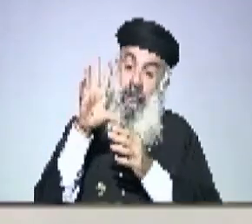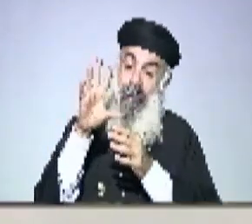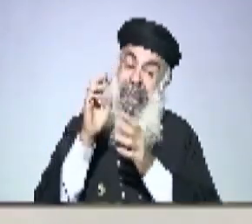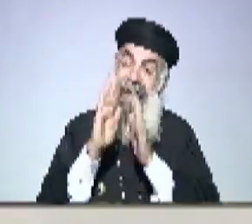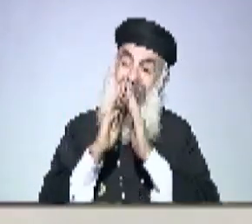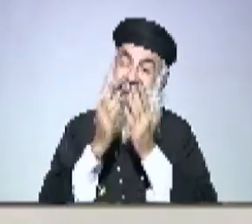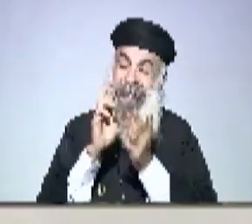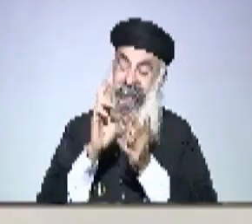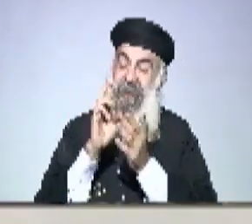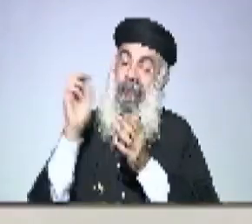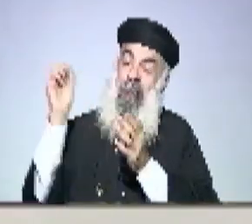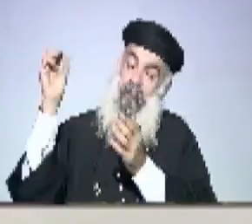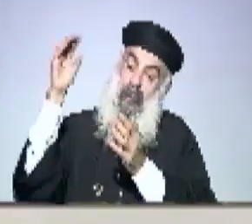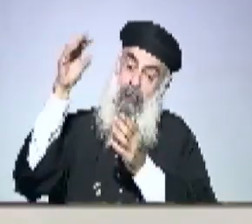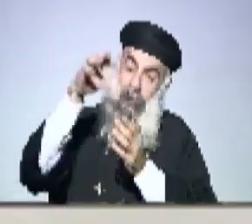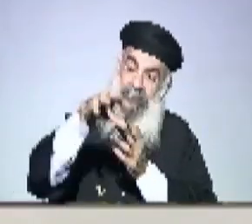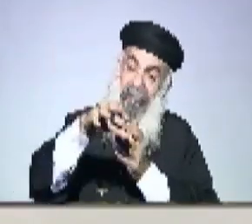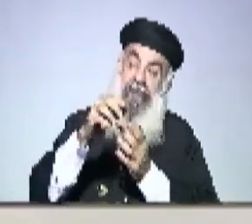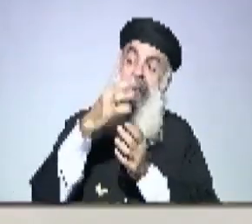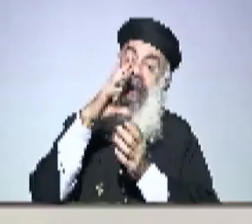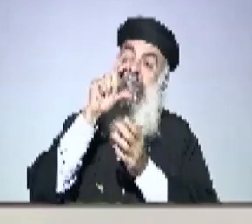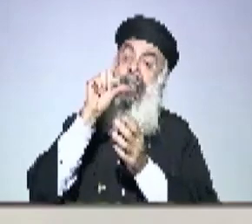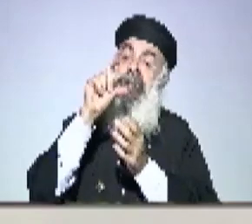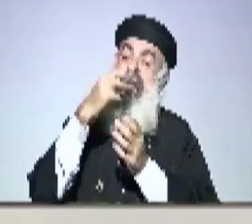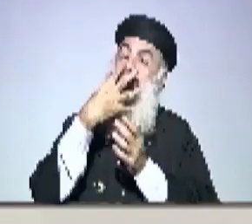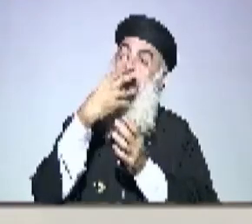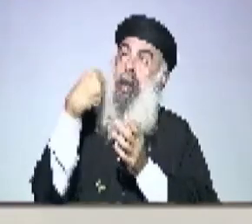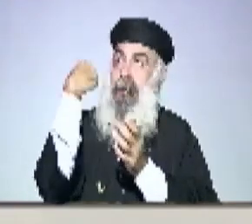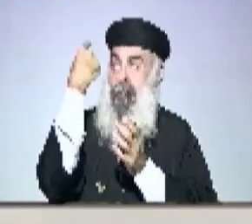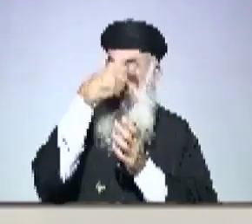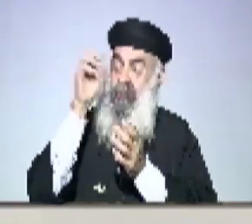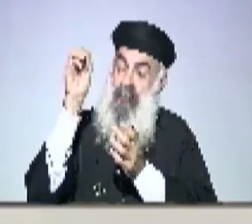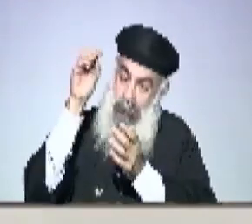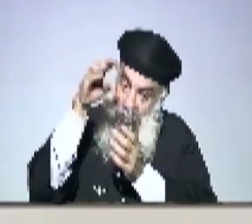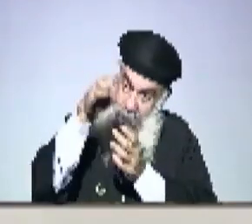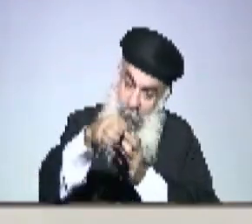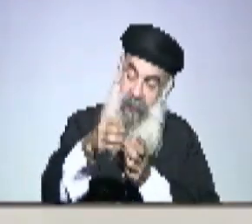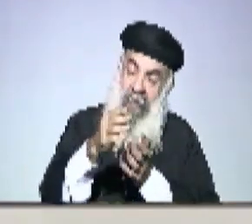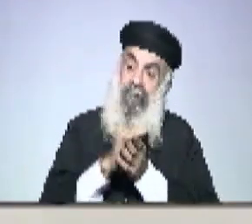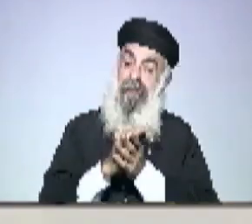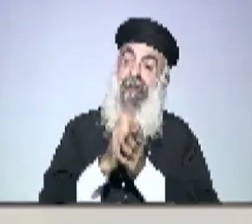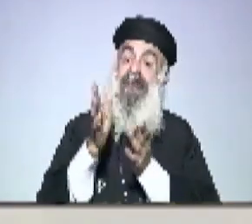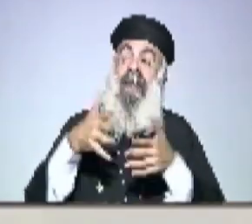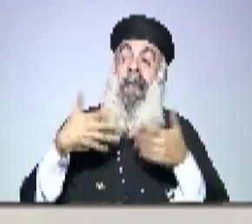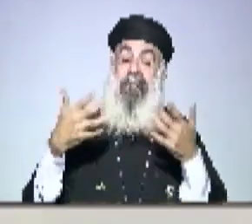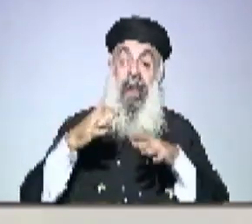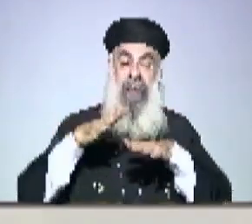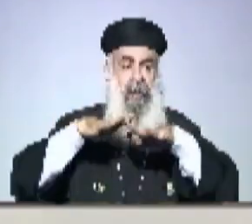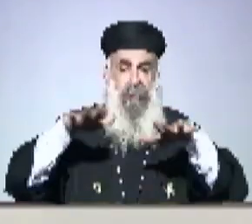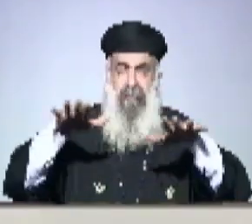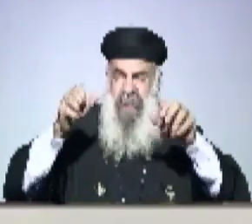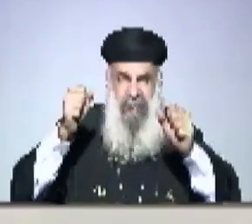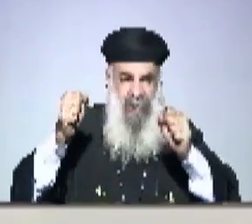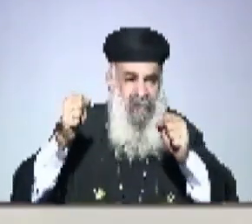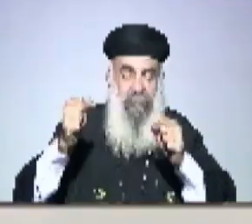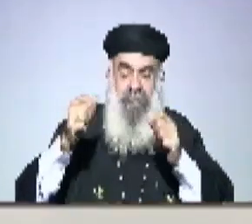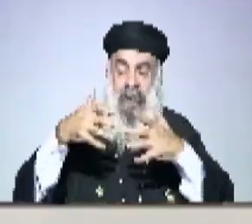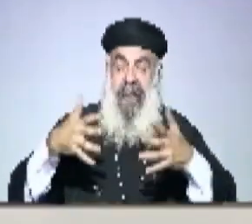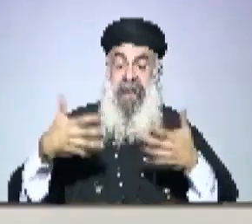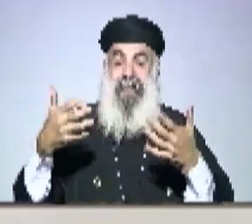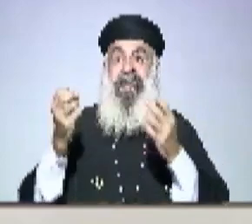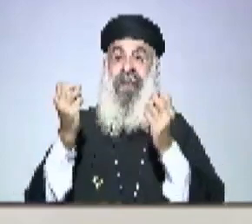لهم ومياه الروح القدس هتوصل لهم ويبتهج القفر ويظهر كالن